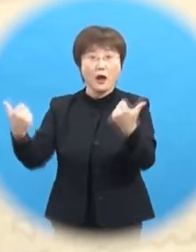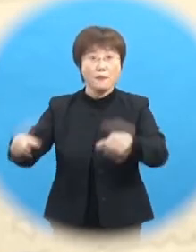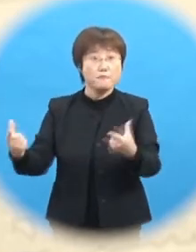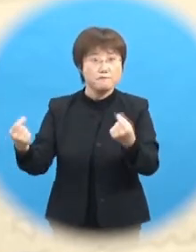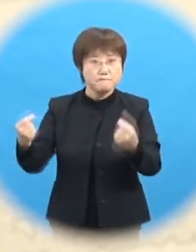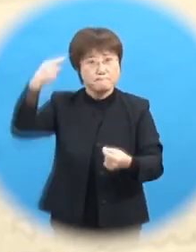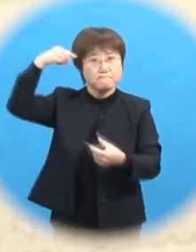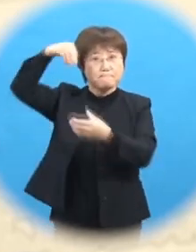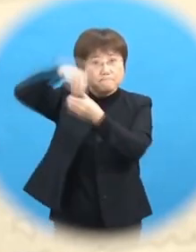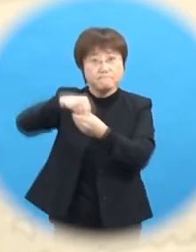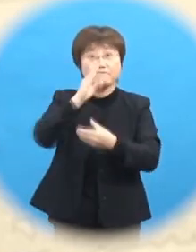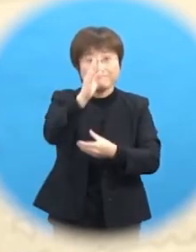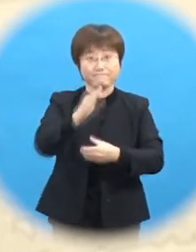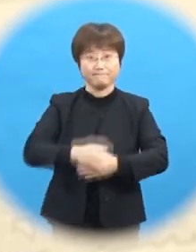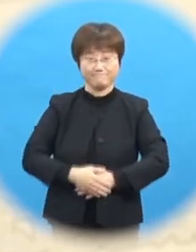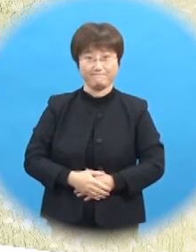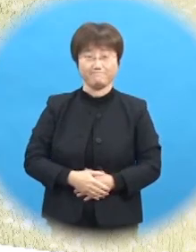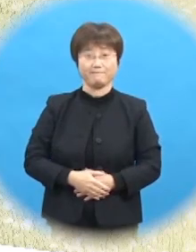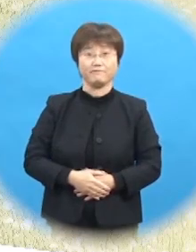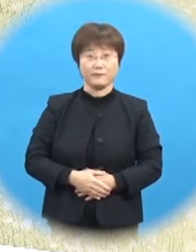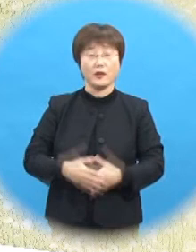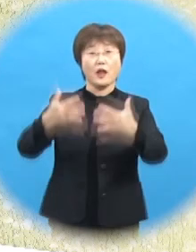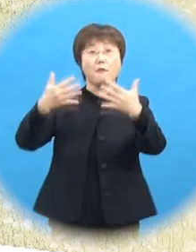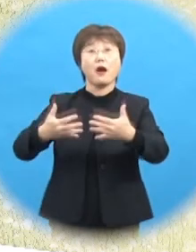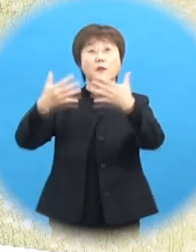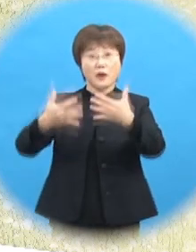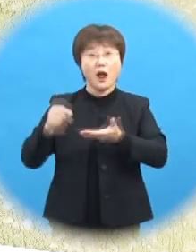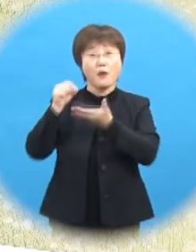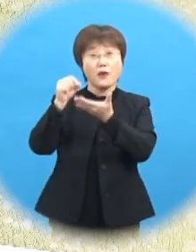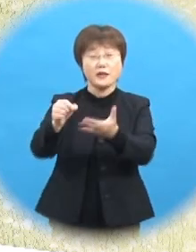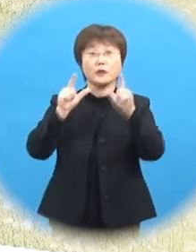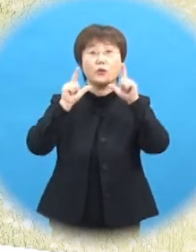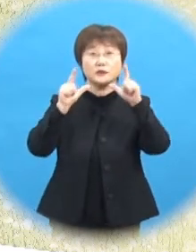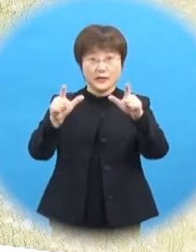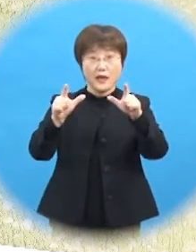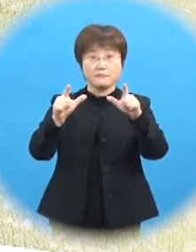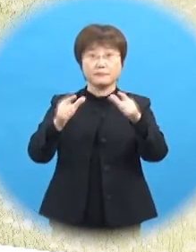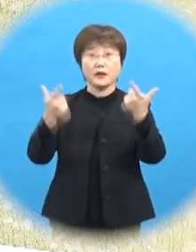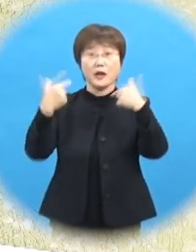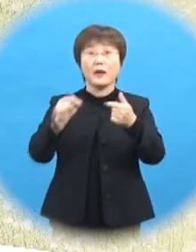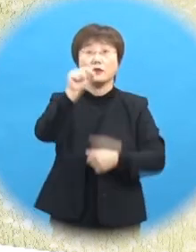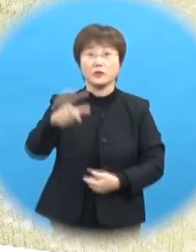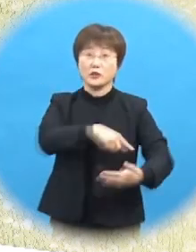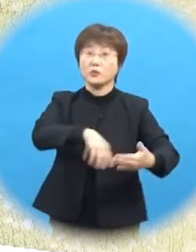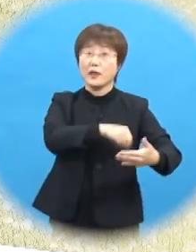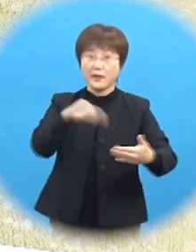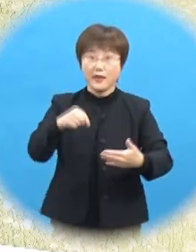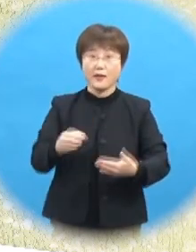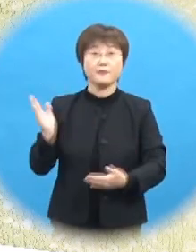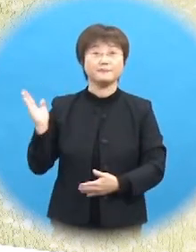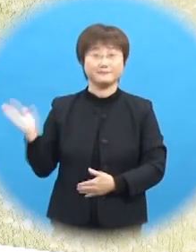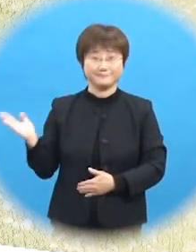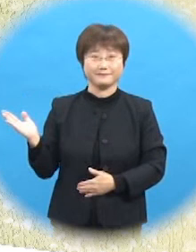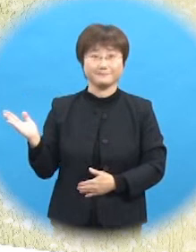ことを意識しようね。番組からプレゼントのお知らせ。毎月抽選でご覧